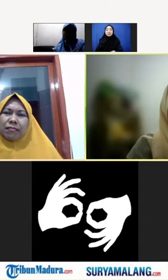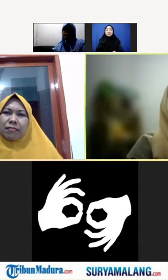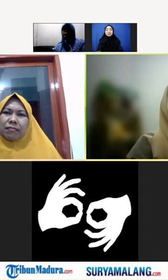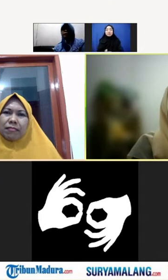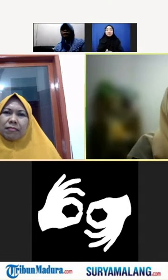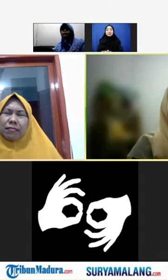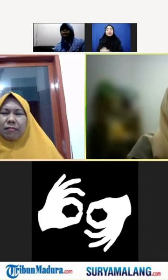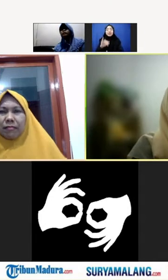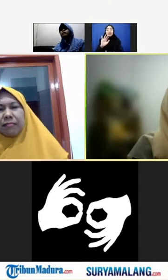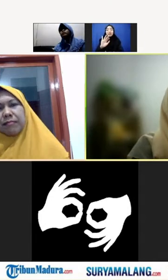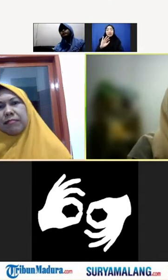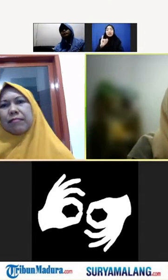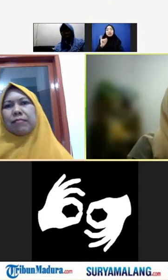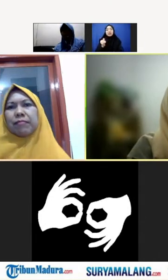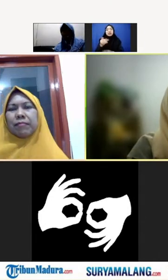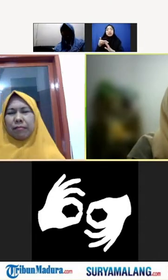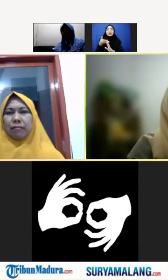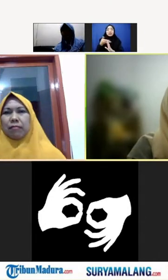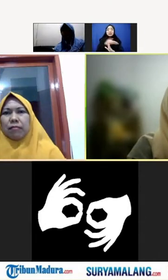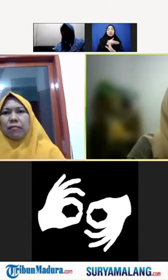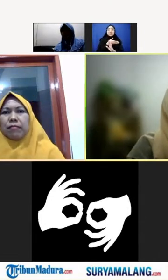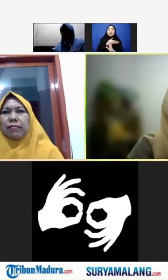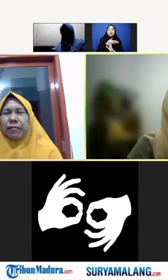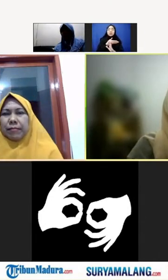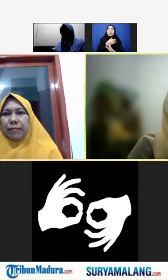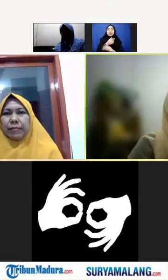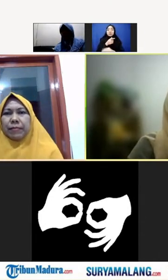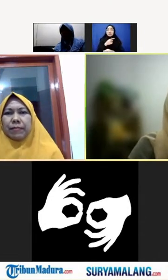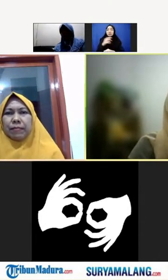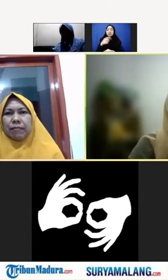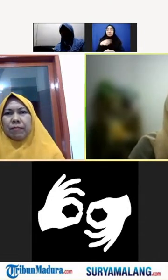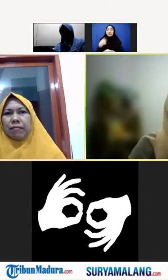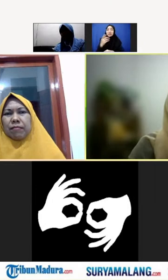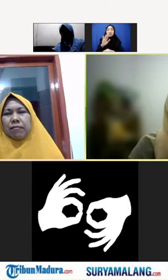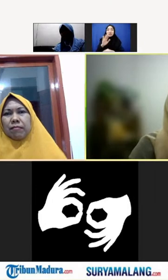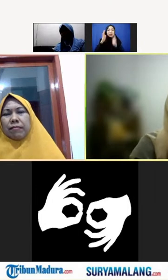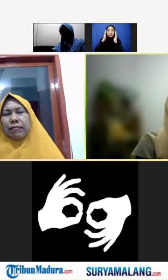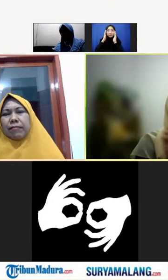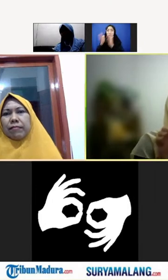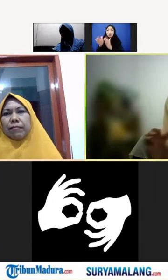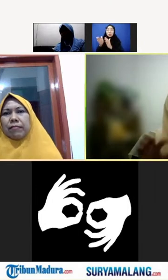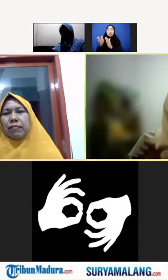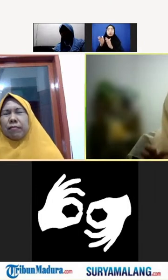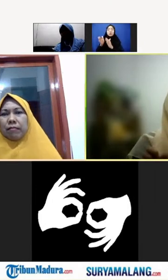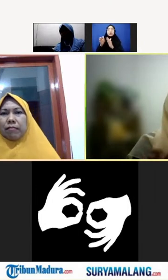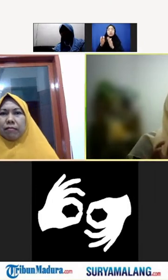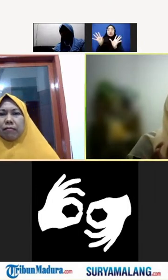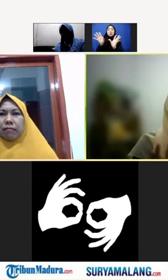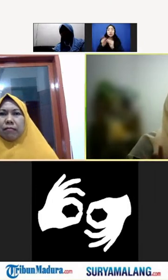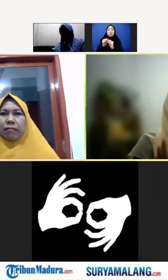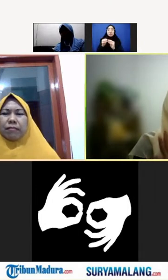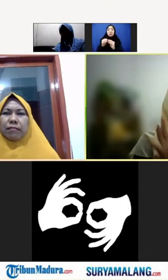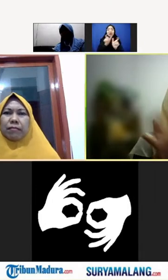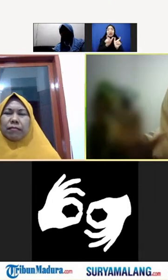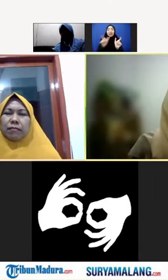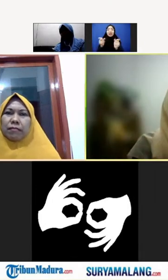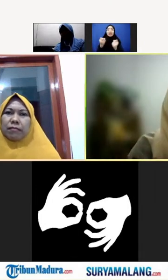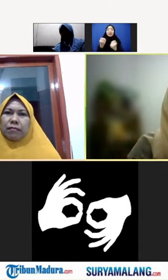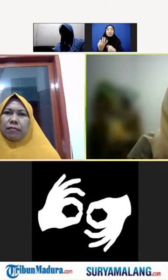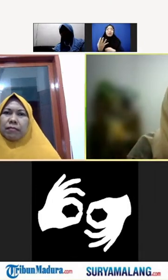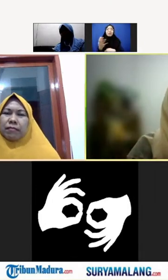Jadi sebelum kita nggak boleh cuman fokus di berapa jumlah kata, tapi seberapa